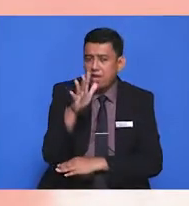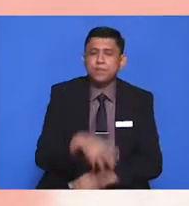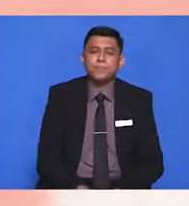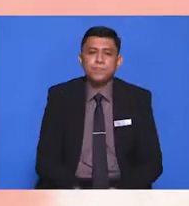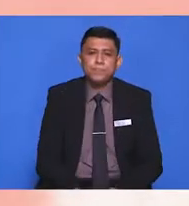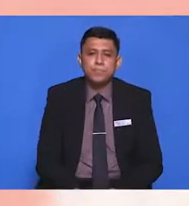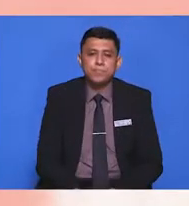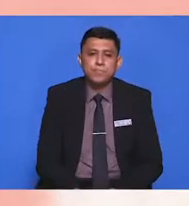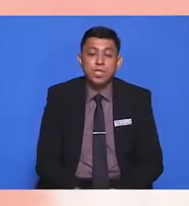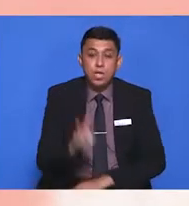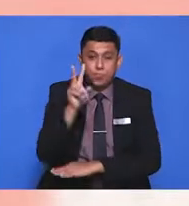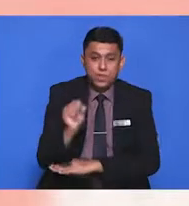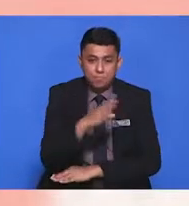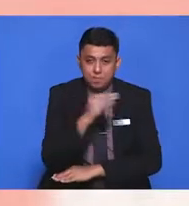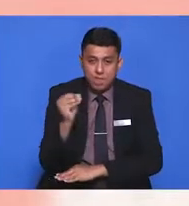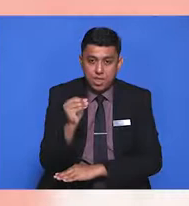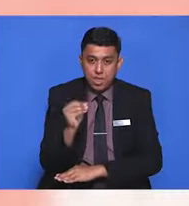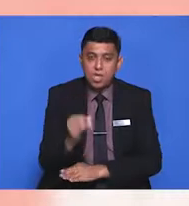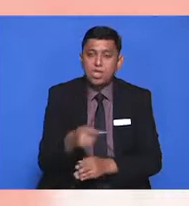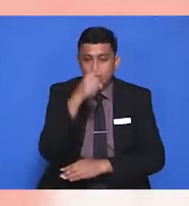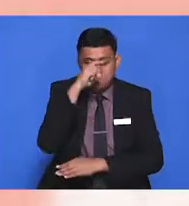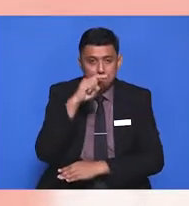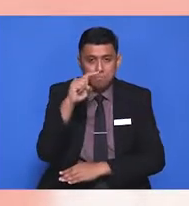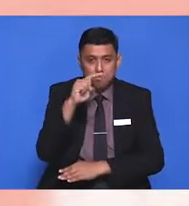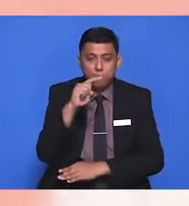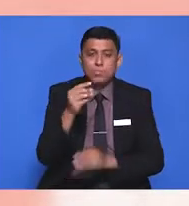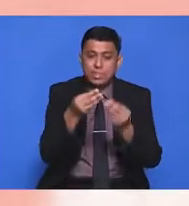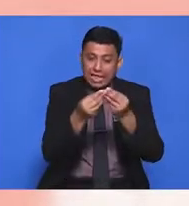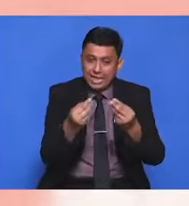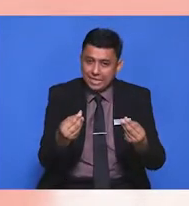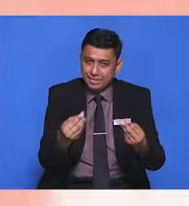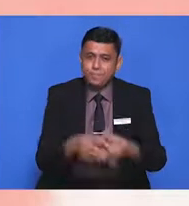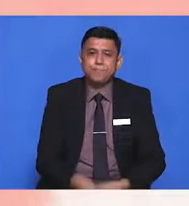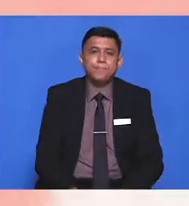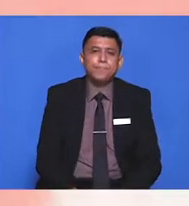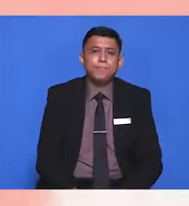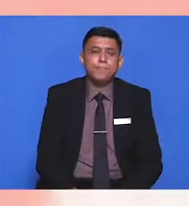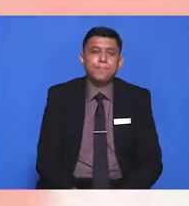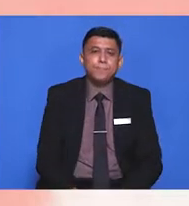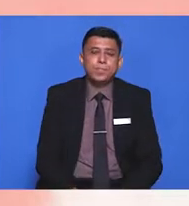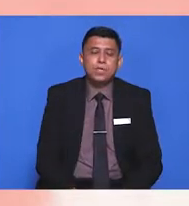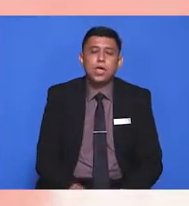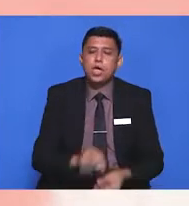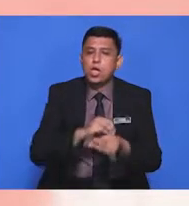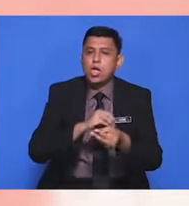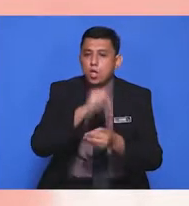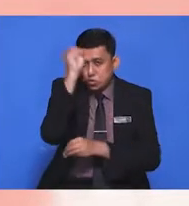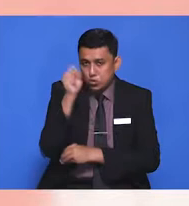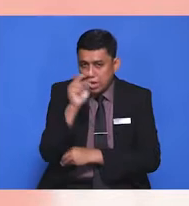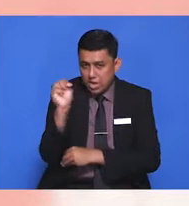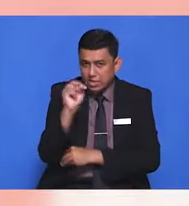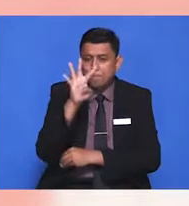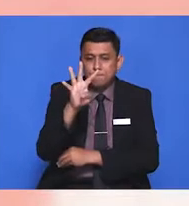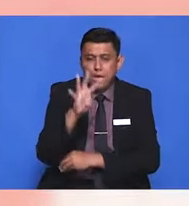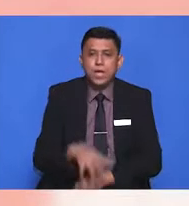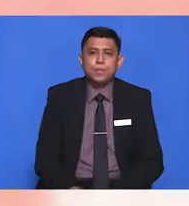di Vietnam dan lembah di Thailand jenis tanah pamah. Uji kendiri bagi soalan terakhir, Gunung Mayon